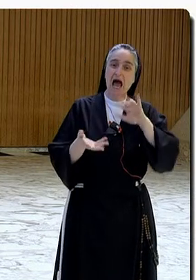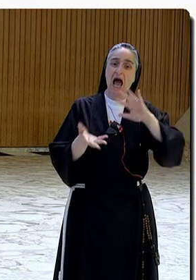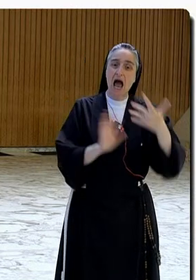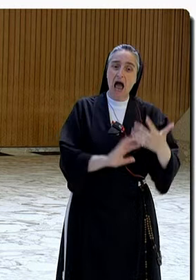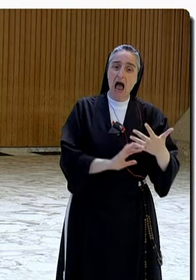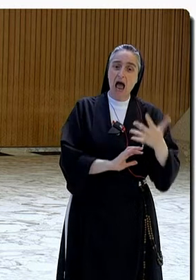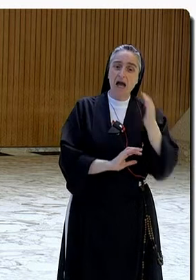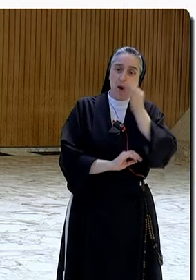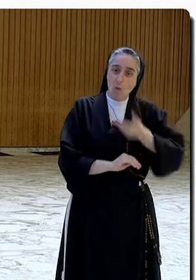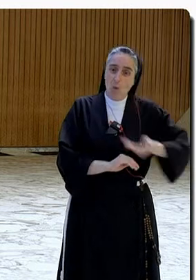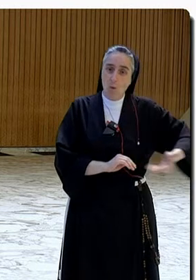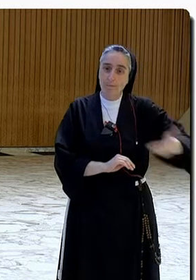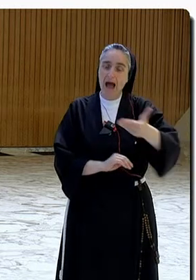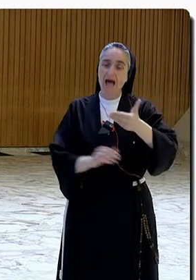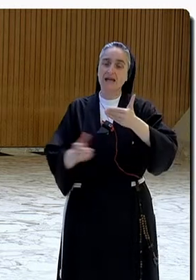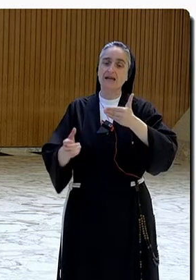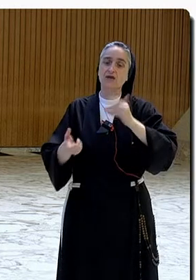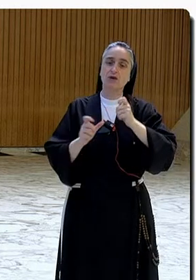intergenerazionale.